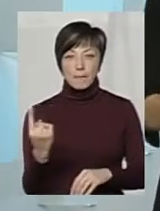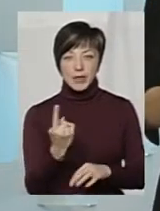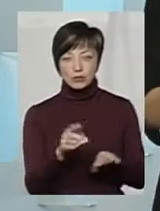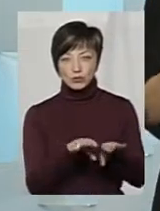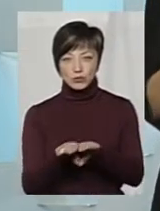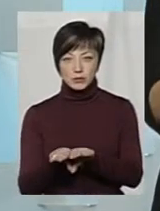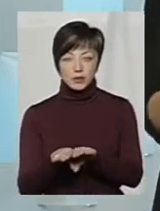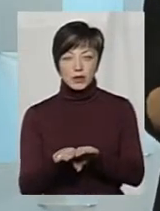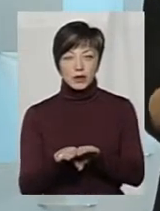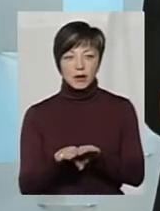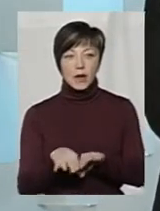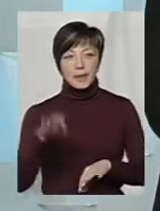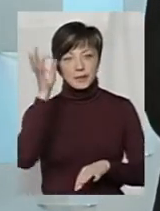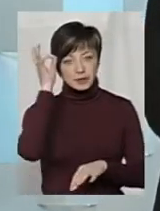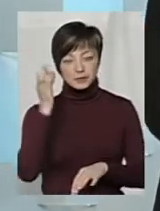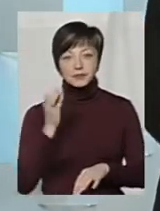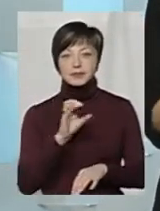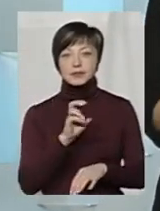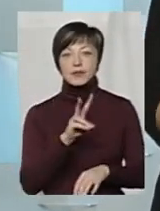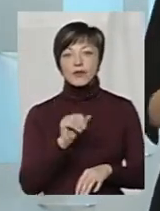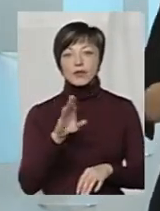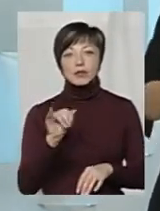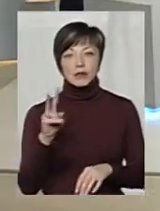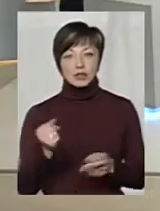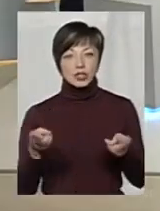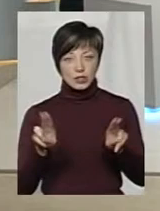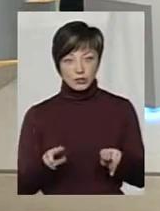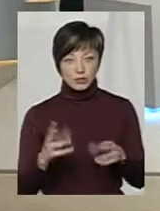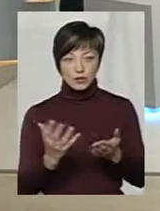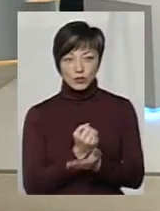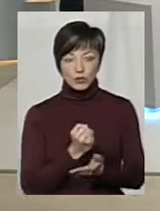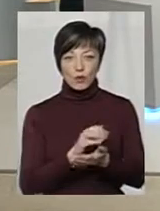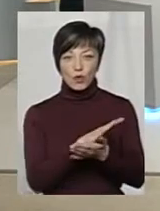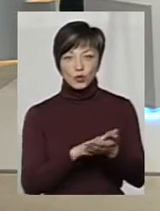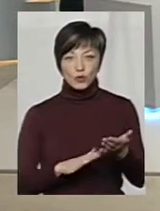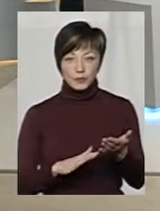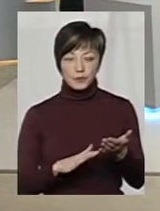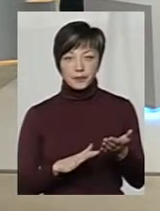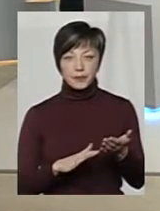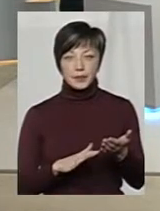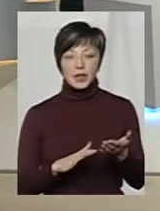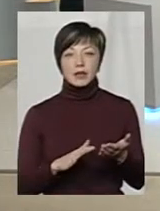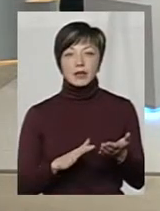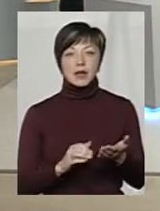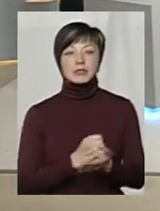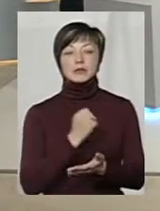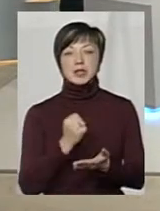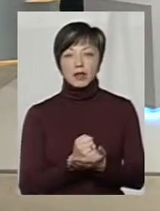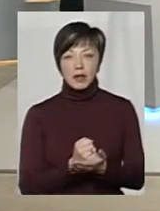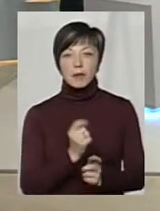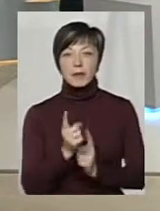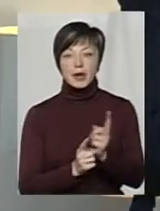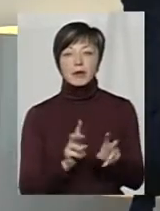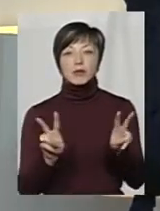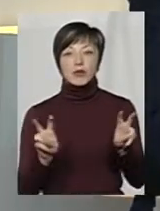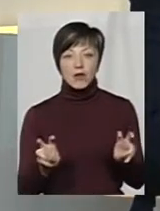ступінь. І от, як пам'ятаємо, ж його славутинці залишили. То виходить, що продовжили таку незаконність? З прийняттям